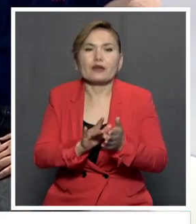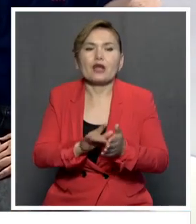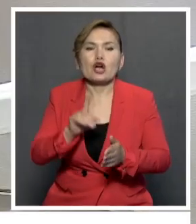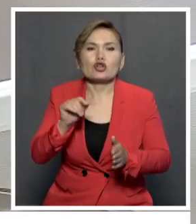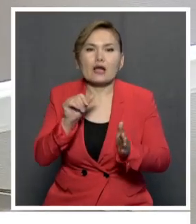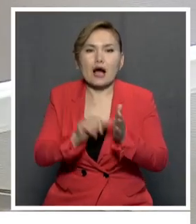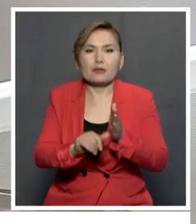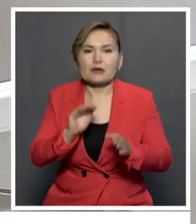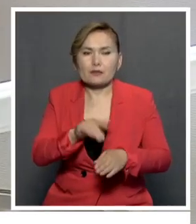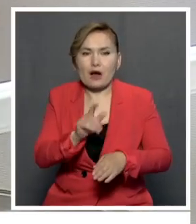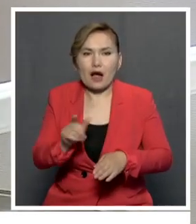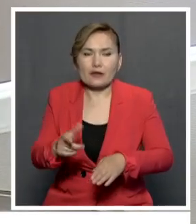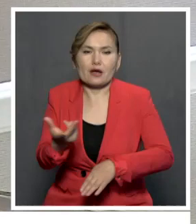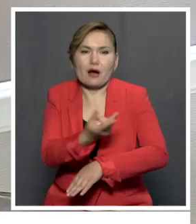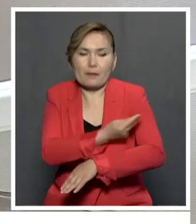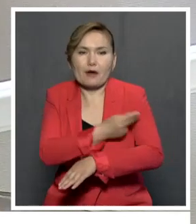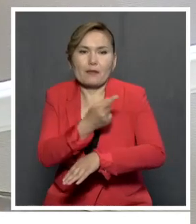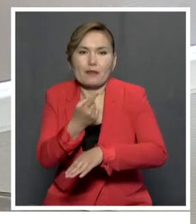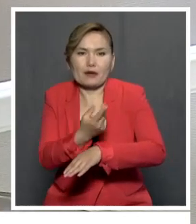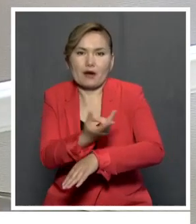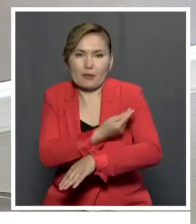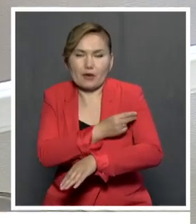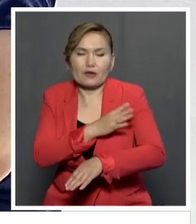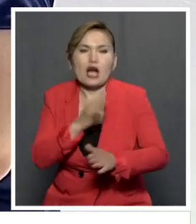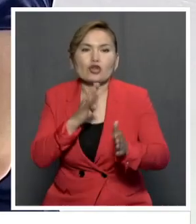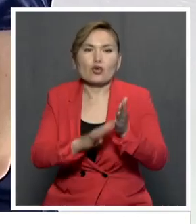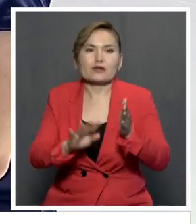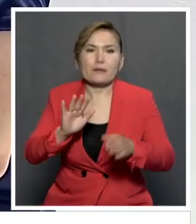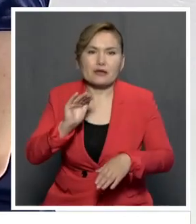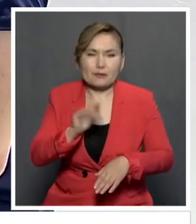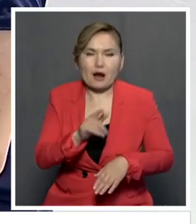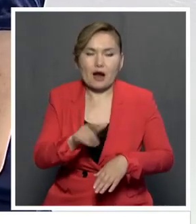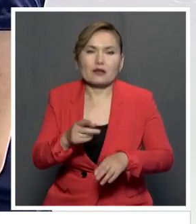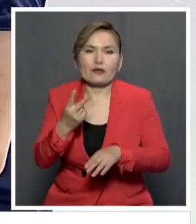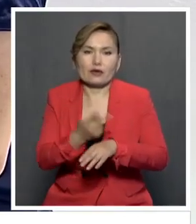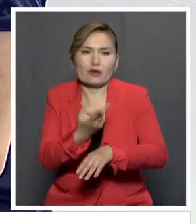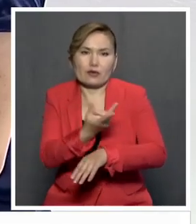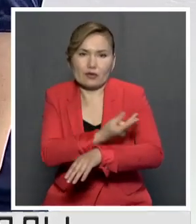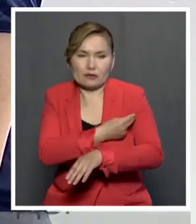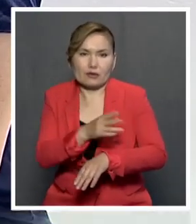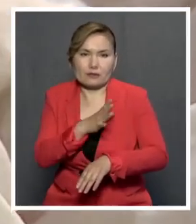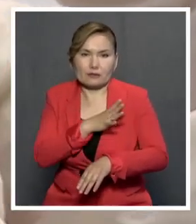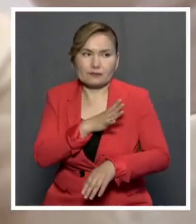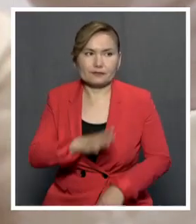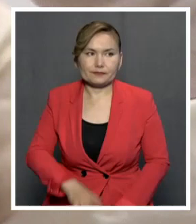жуық тұрғын вакцинаның бірінші компонентін, 95 мыңнан аса азамат екінші компонентін